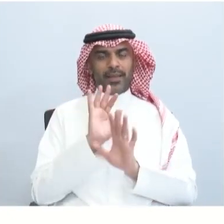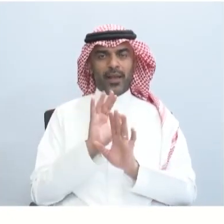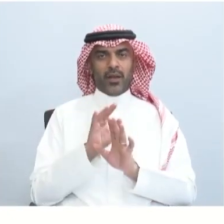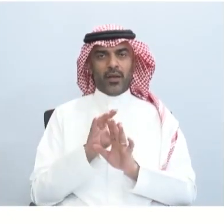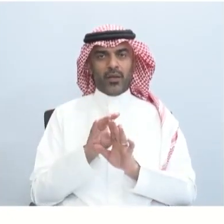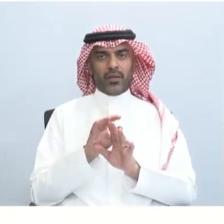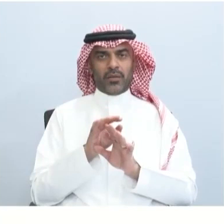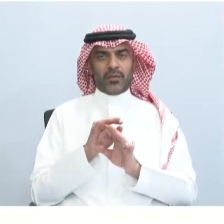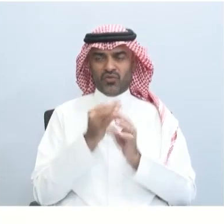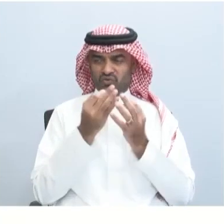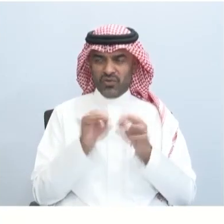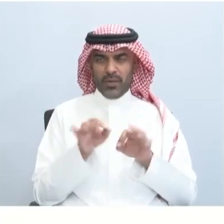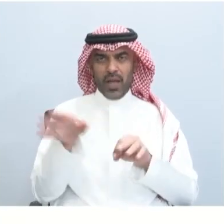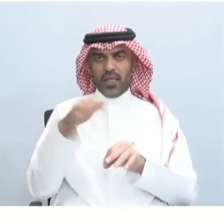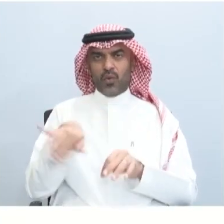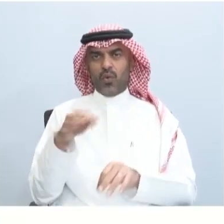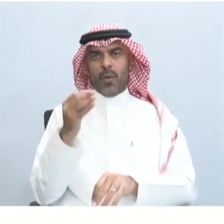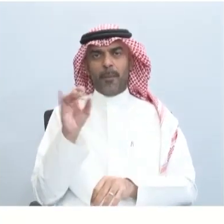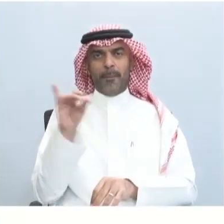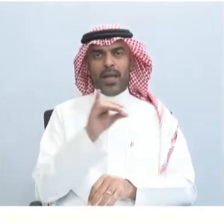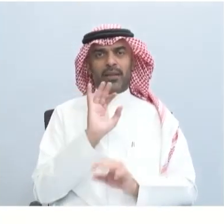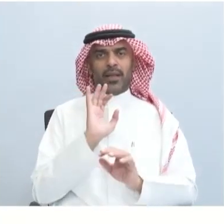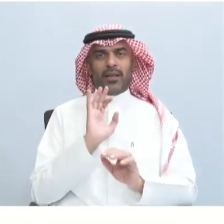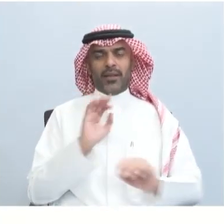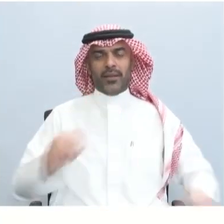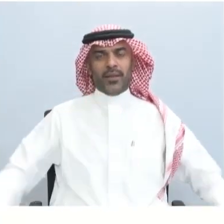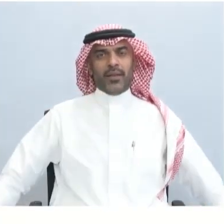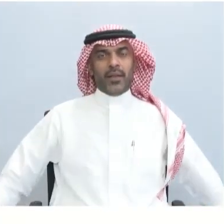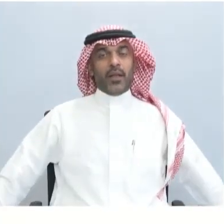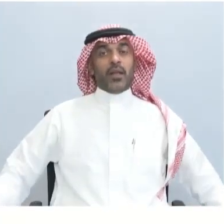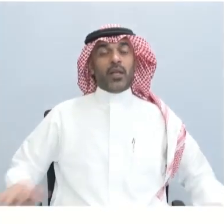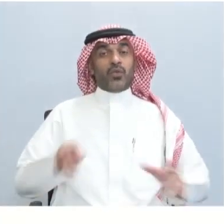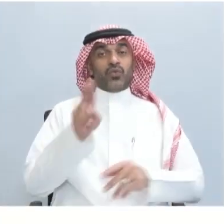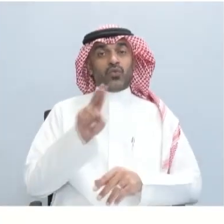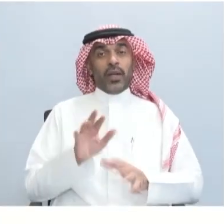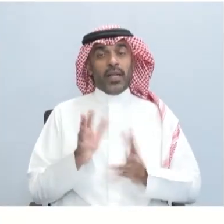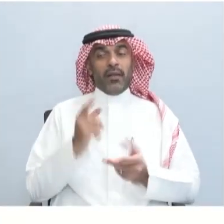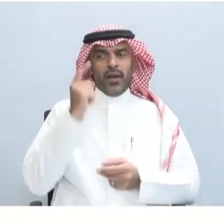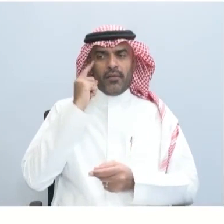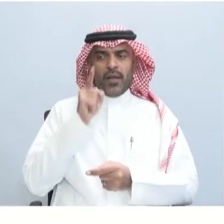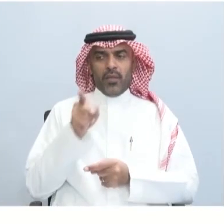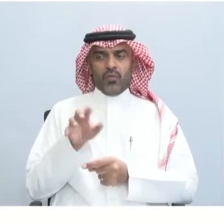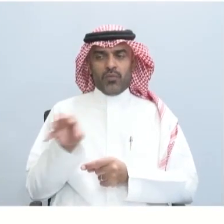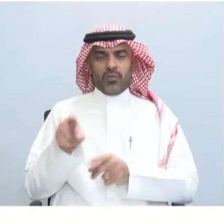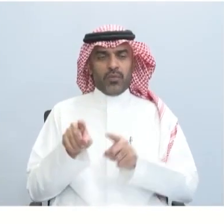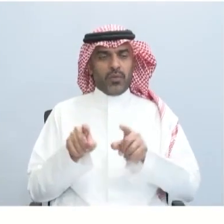حولنا من الادوات المدرسيه يعتبروا ماده كيف تستطيعون التفريق بينها